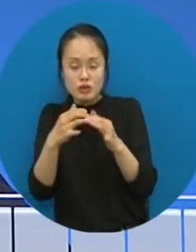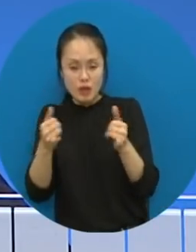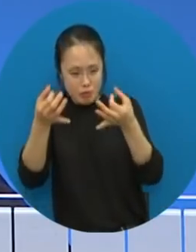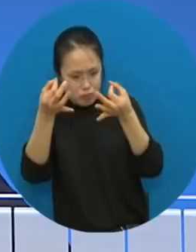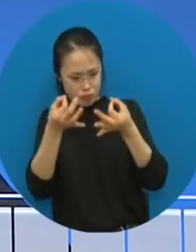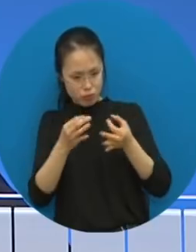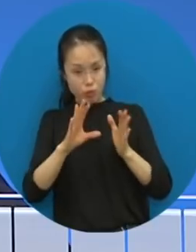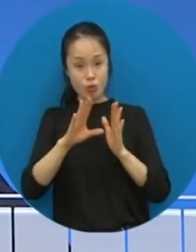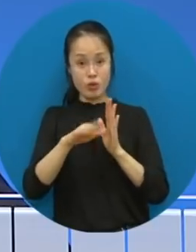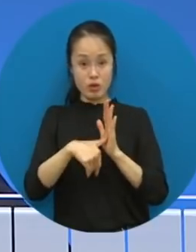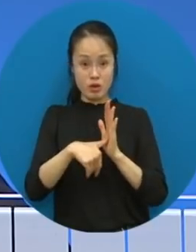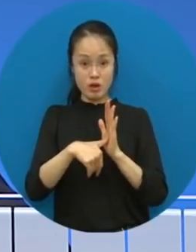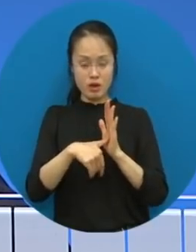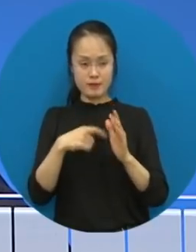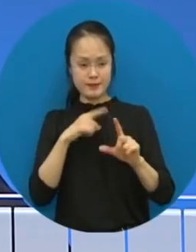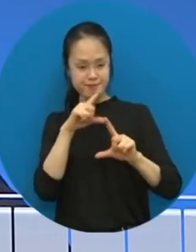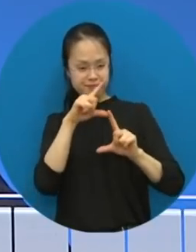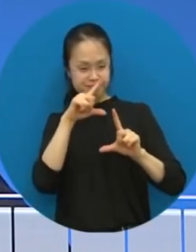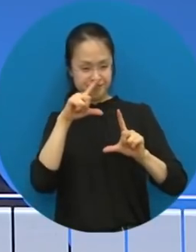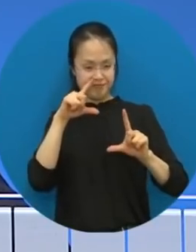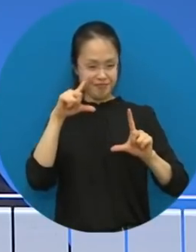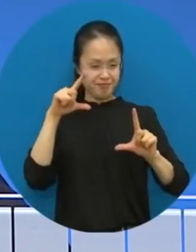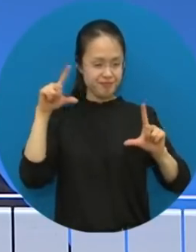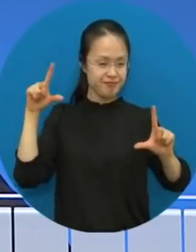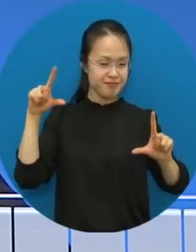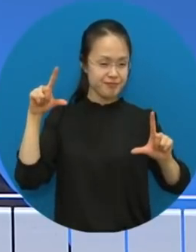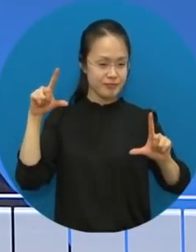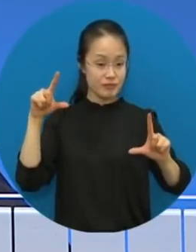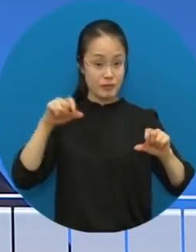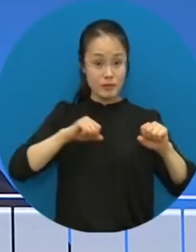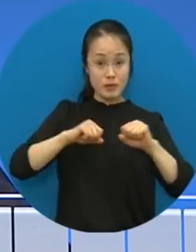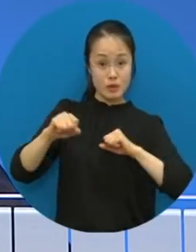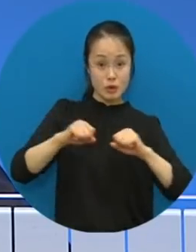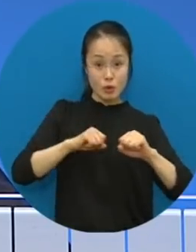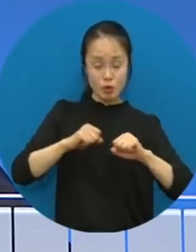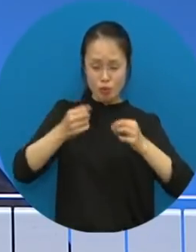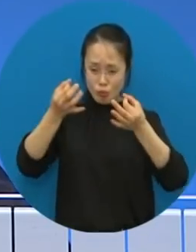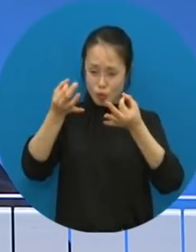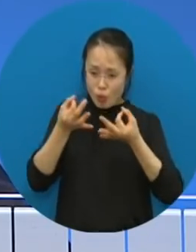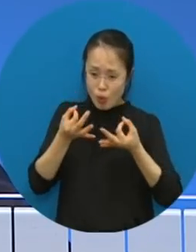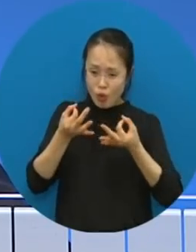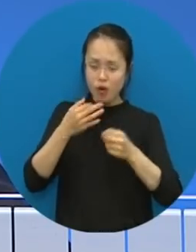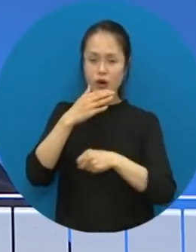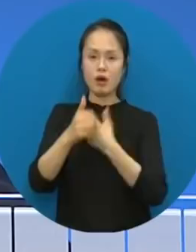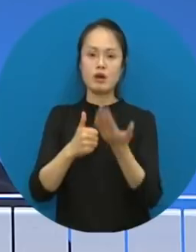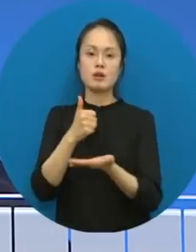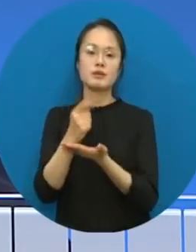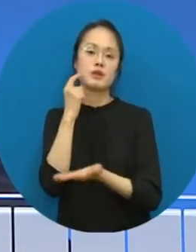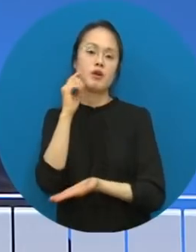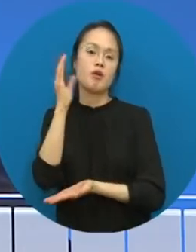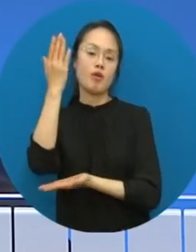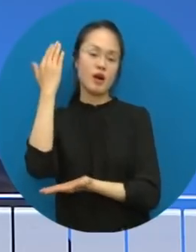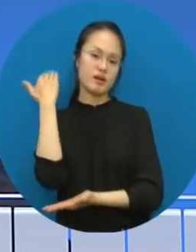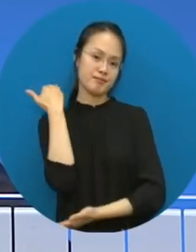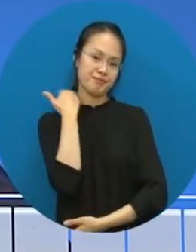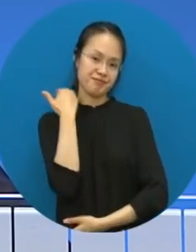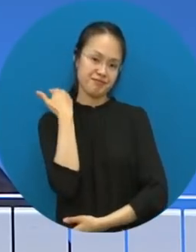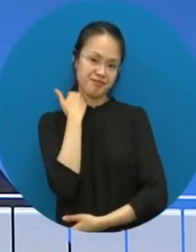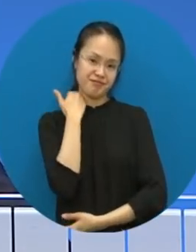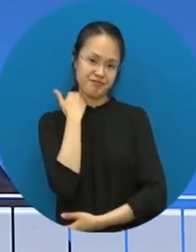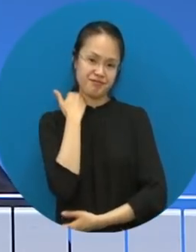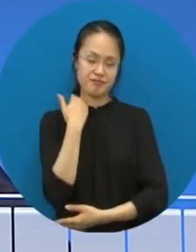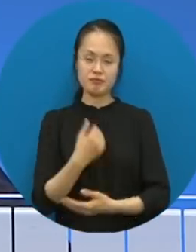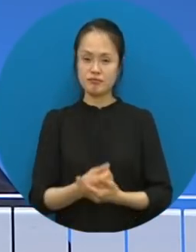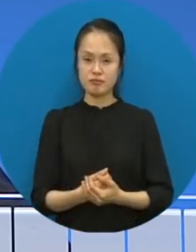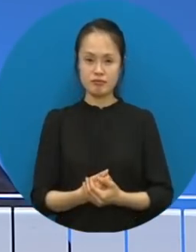어떤 영웅이 하는 것이라고 생각하는 흐름이 있다면 하나님의 영광을 가리는 겁니다. 하나님이